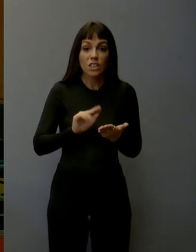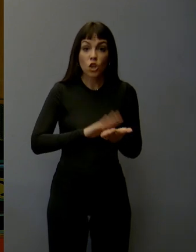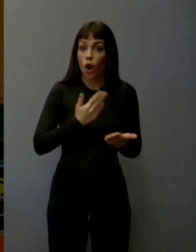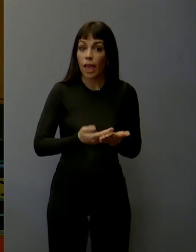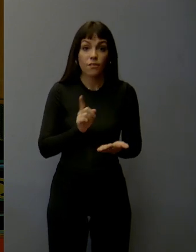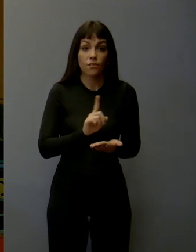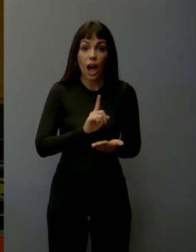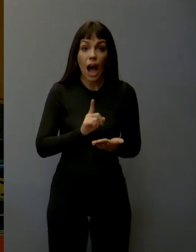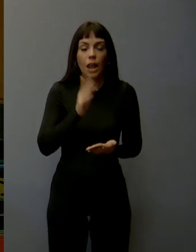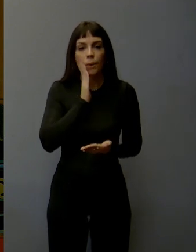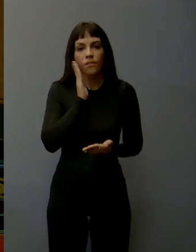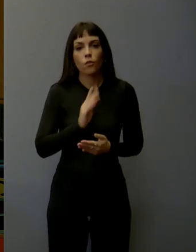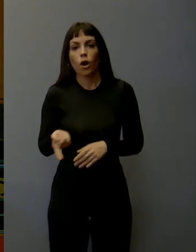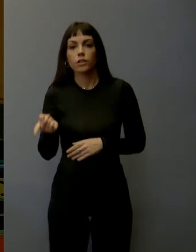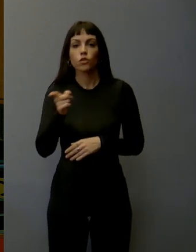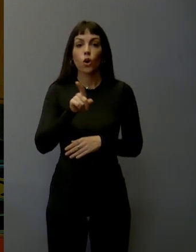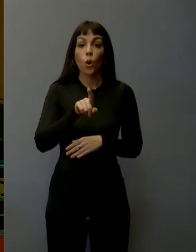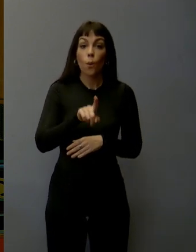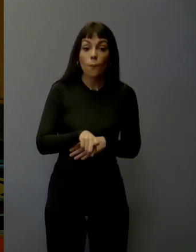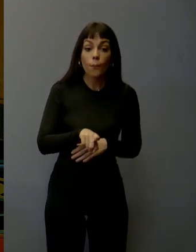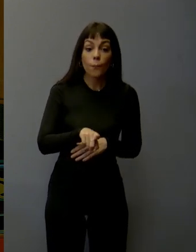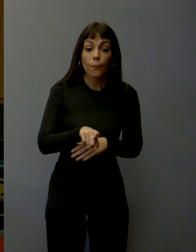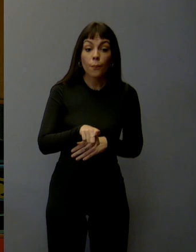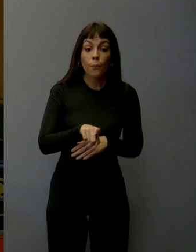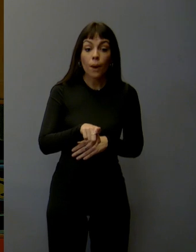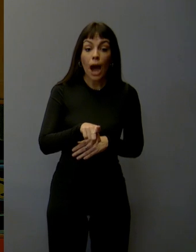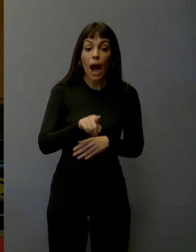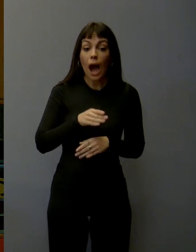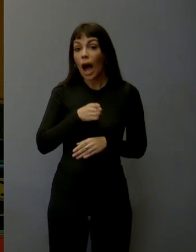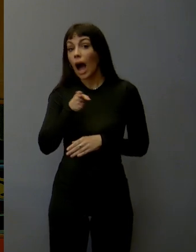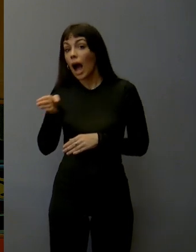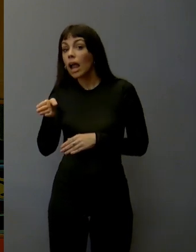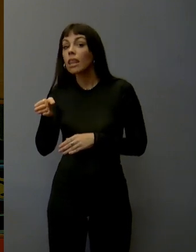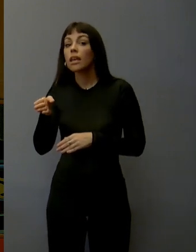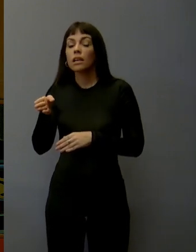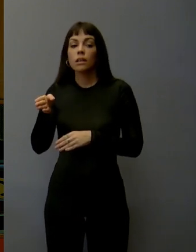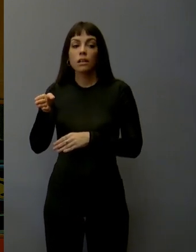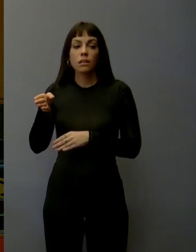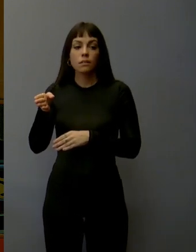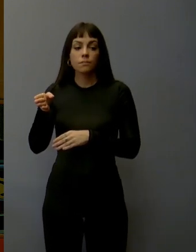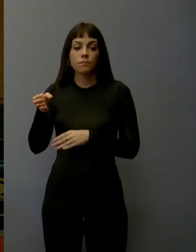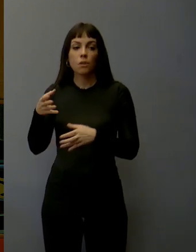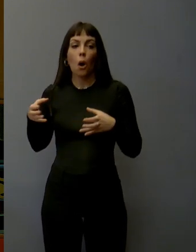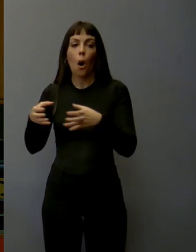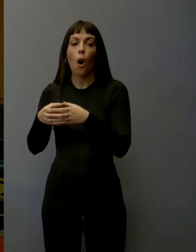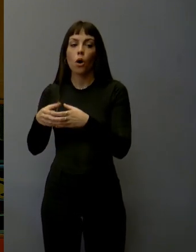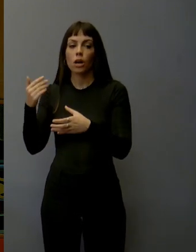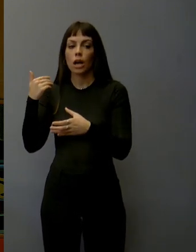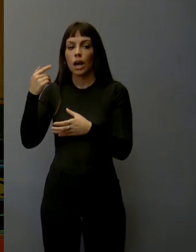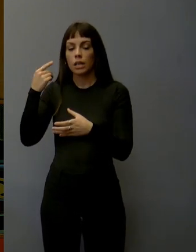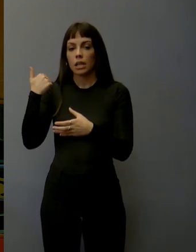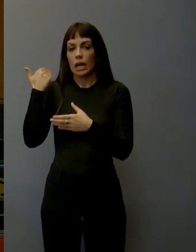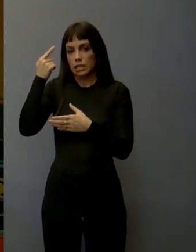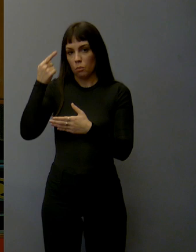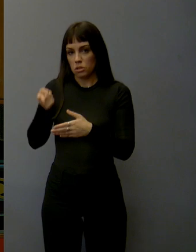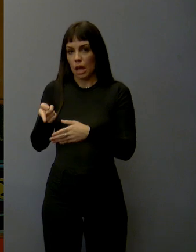Vi prego domani di eventualmente rivolgervi agli organi competenti non so che dirvi Cioè ma come non sa che dirmi